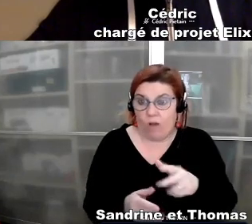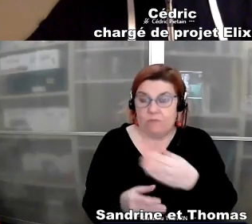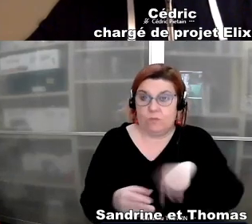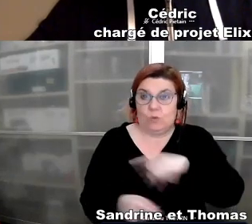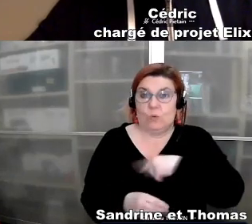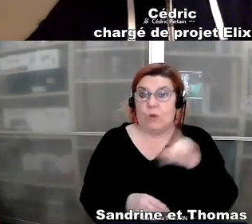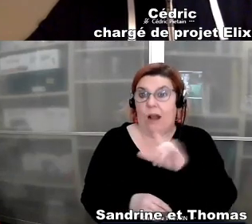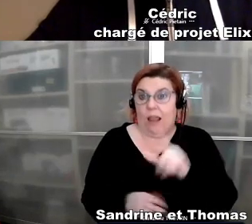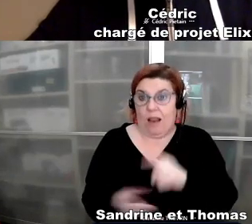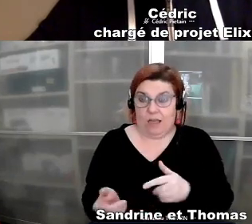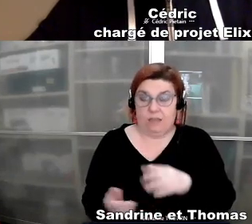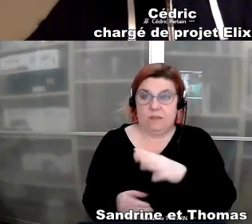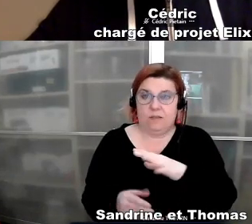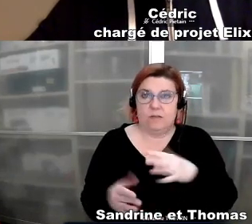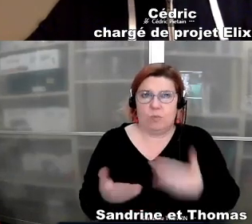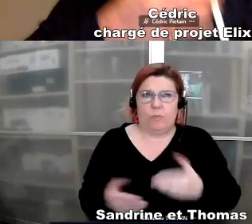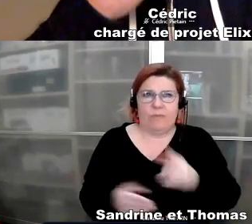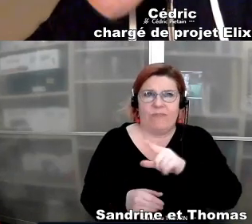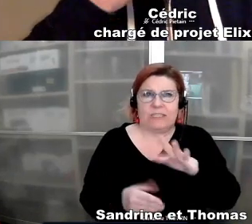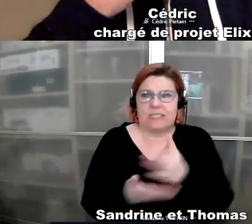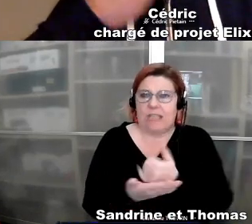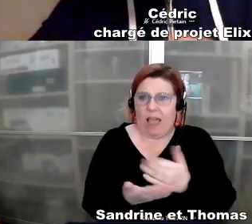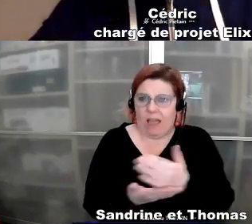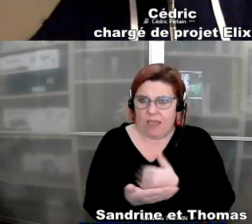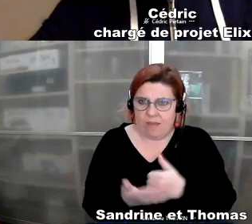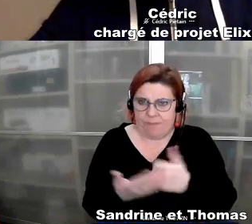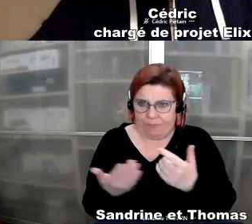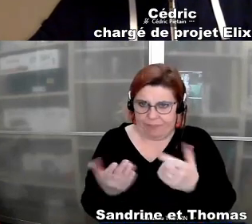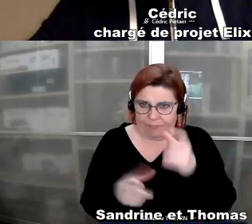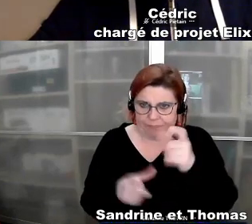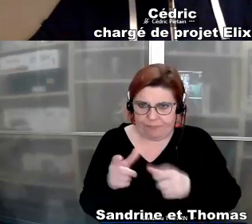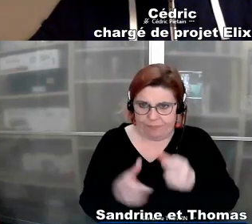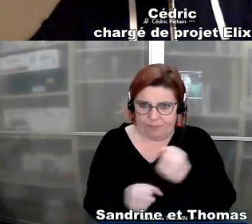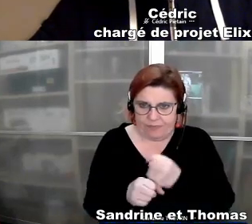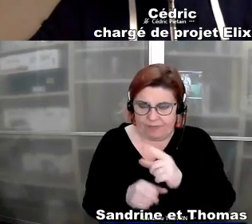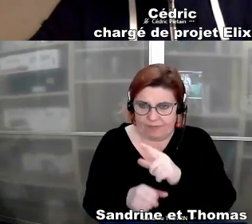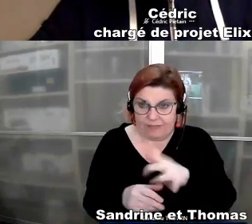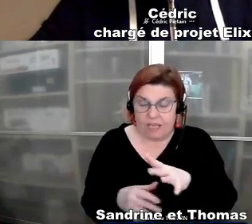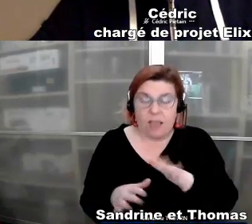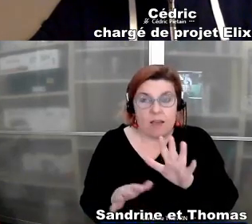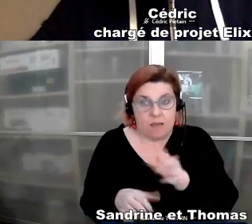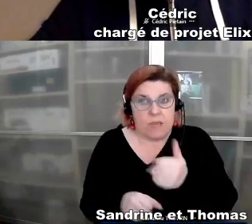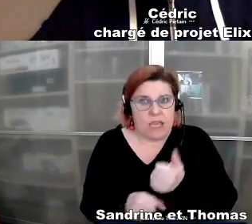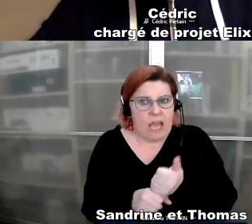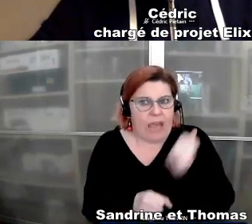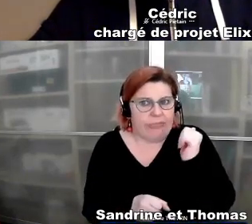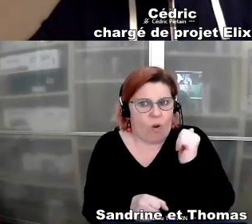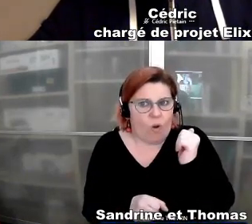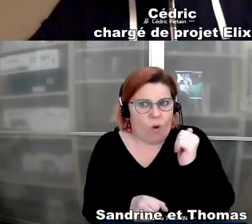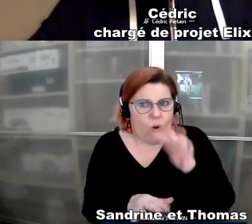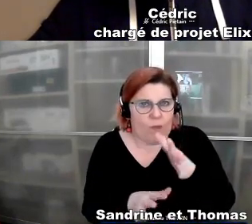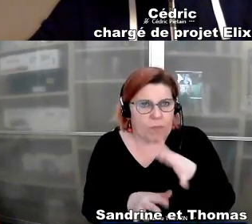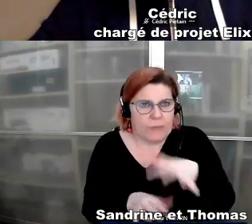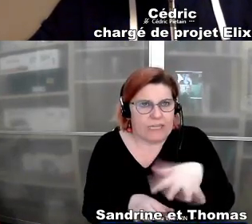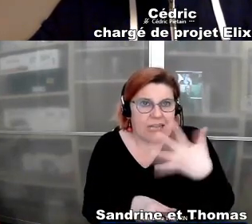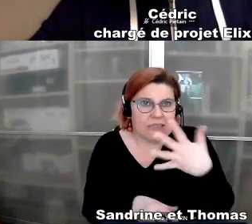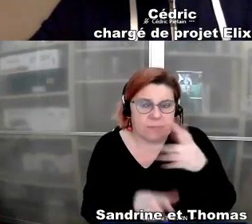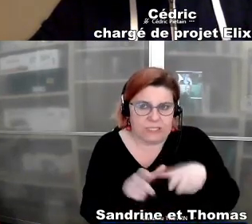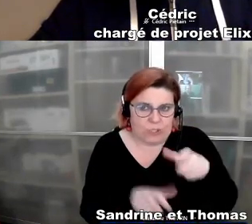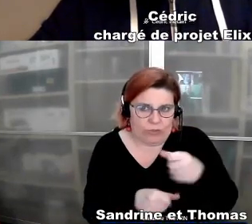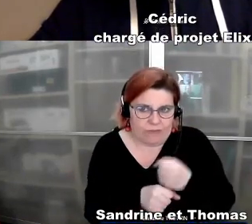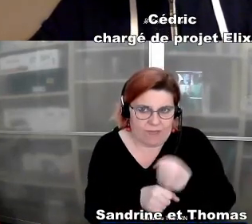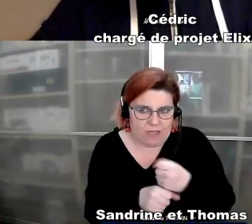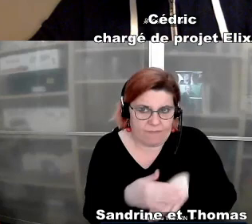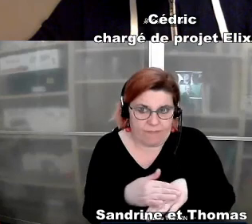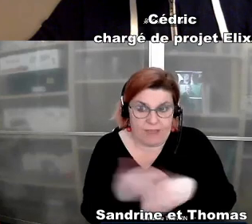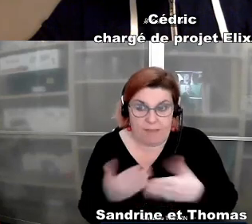aujourd'hui 25 salariés. Alors je le précise, 25 salariés, parce qu'il y a encore un an, on était une petite quinzaine. Et